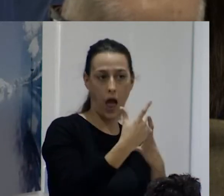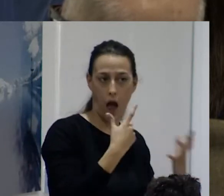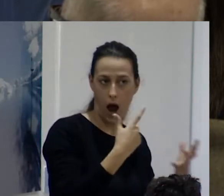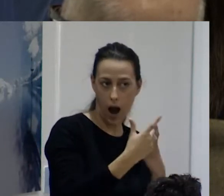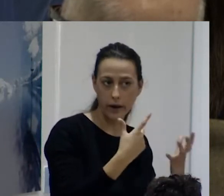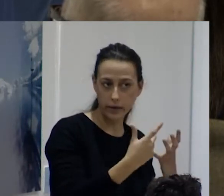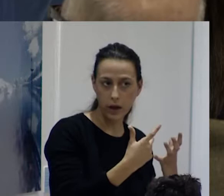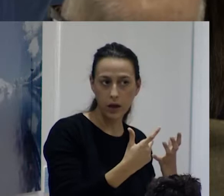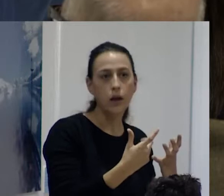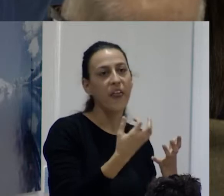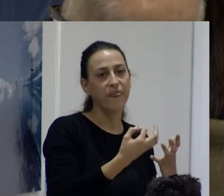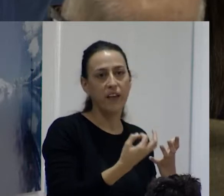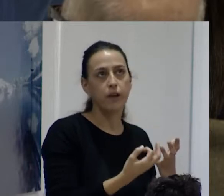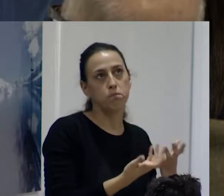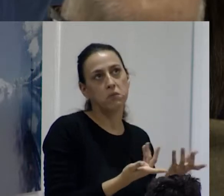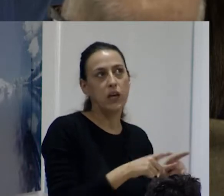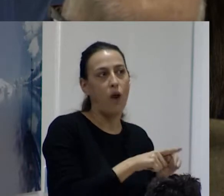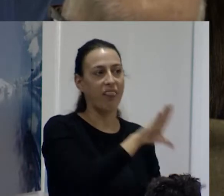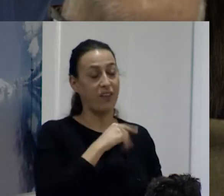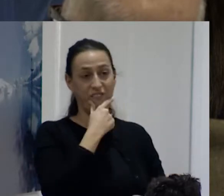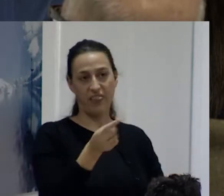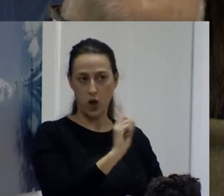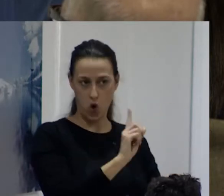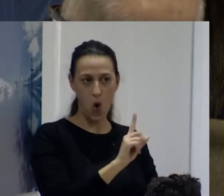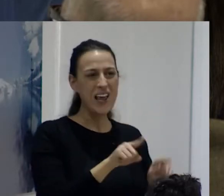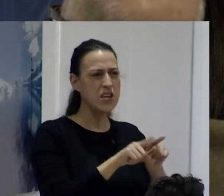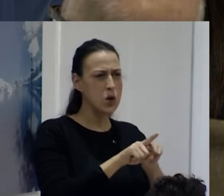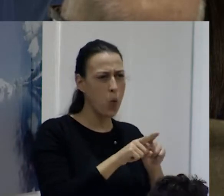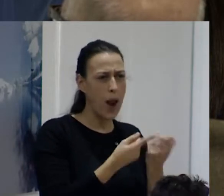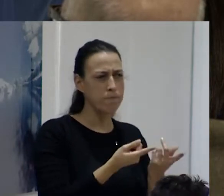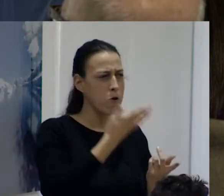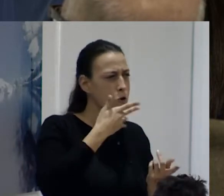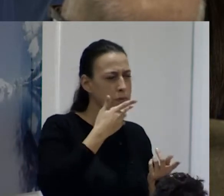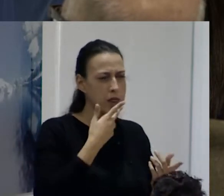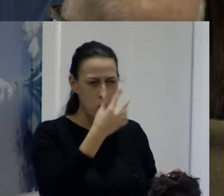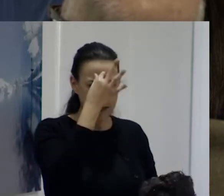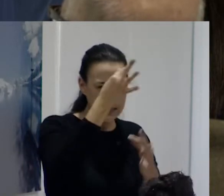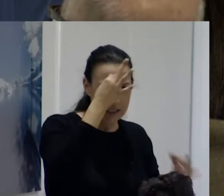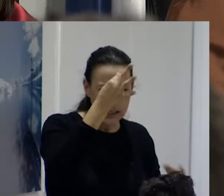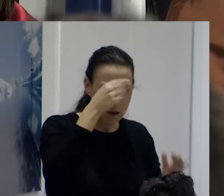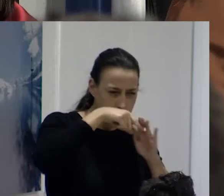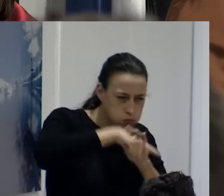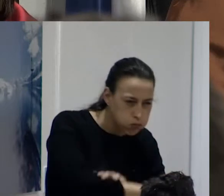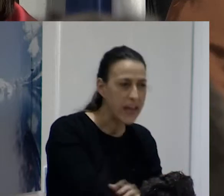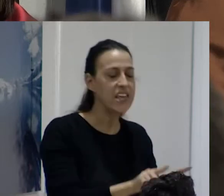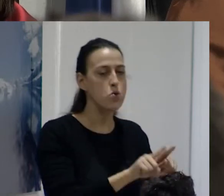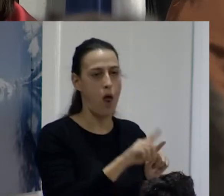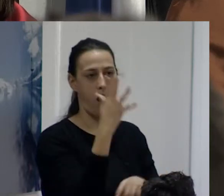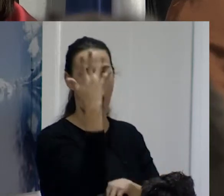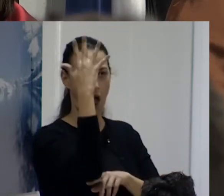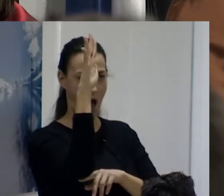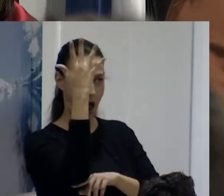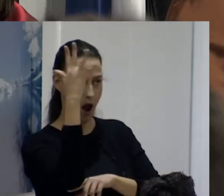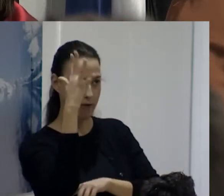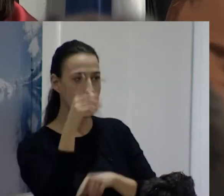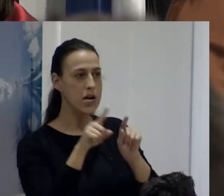un saber complex, divers i ramificat. Aquest coneixement s'assembla a un arbre que creix entrellaçant